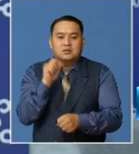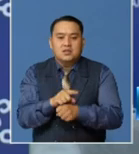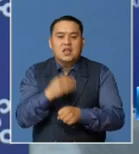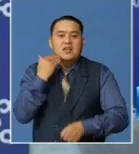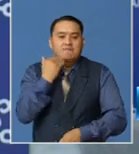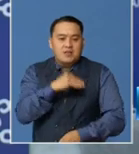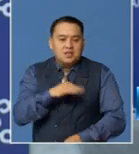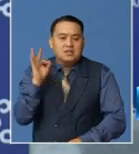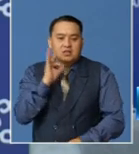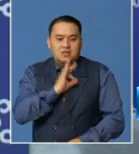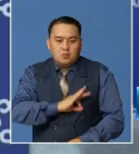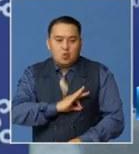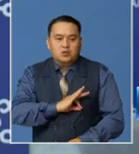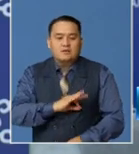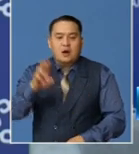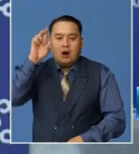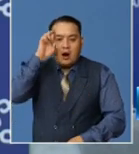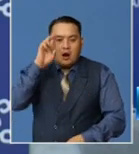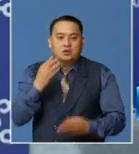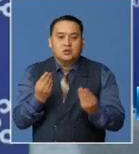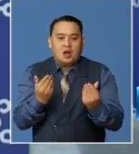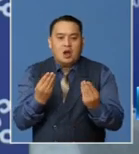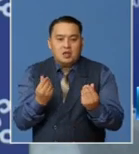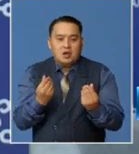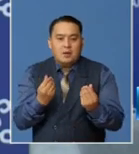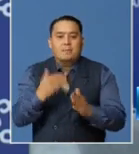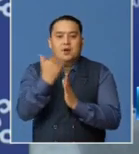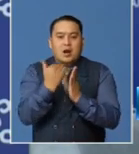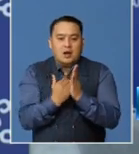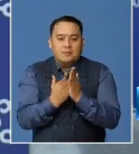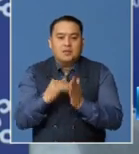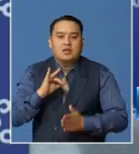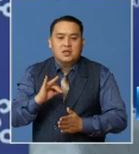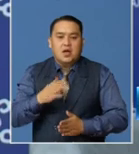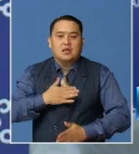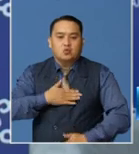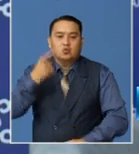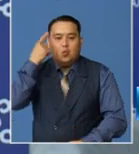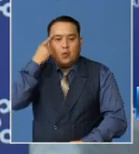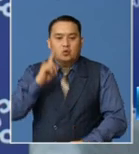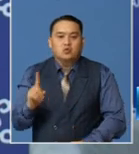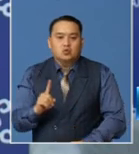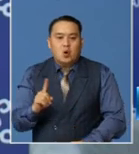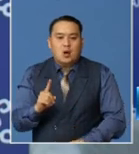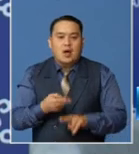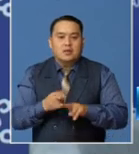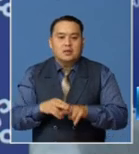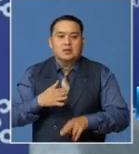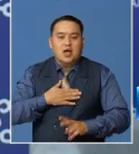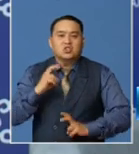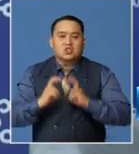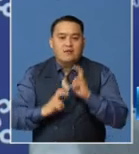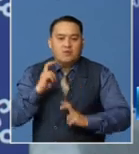эффективности использования государственных денег государственных программ и так далее и я считаю вот именно наш завод